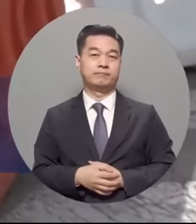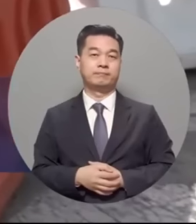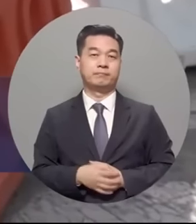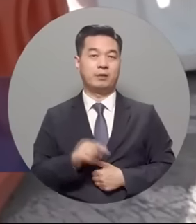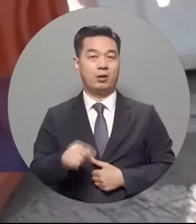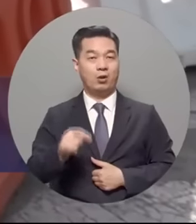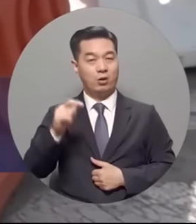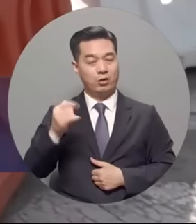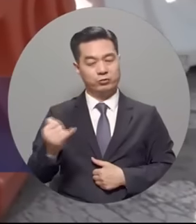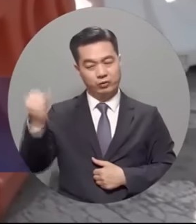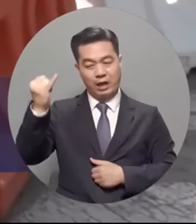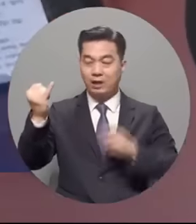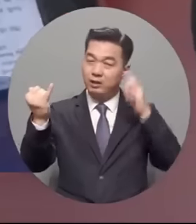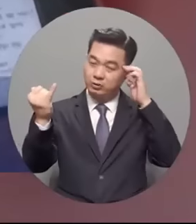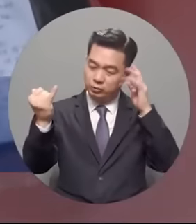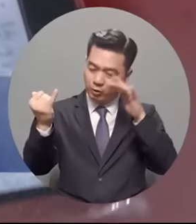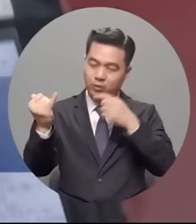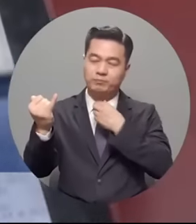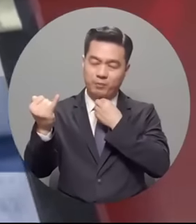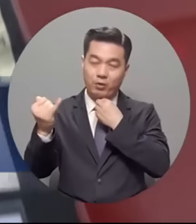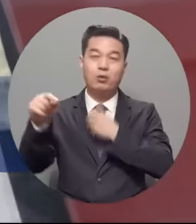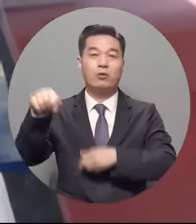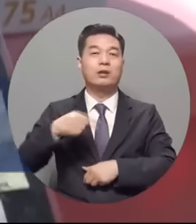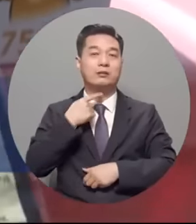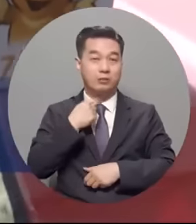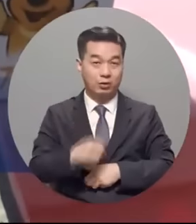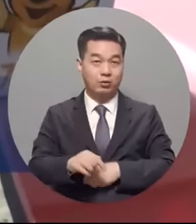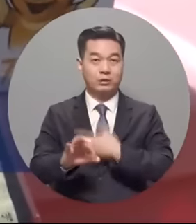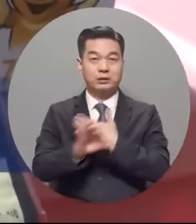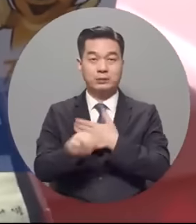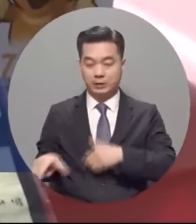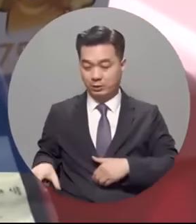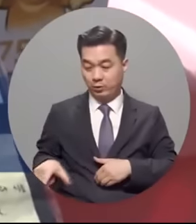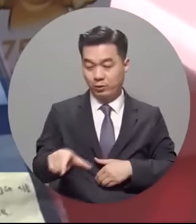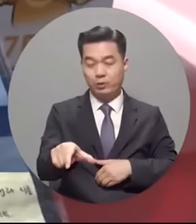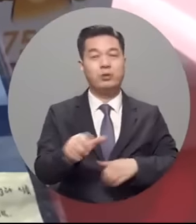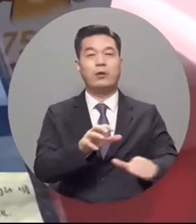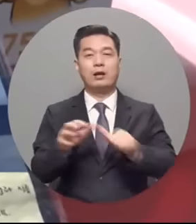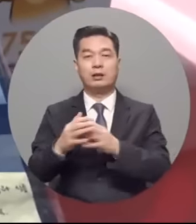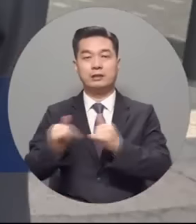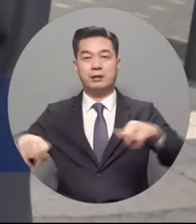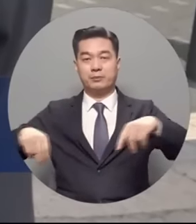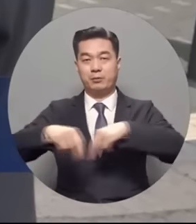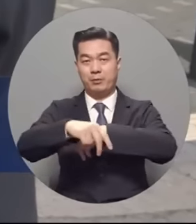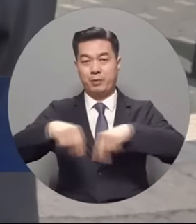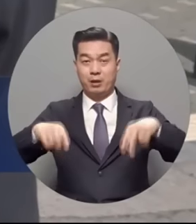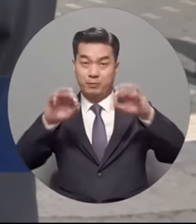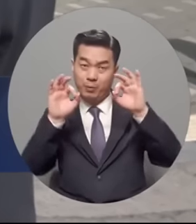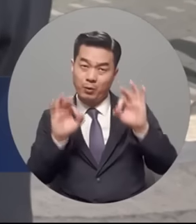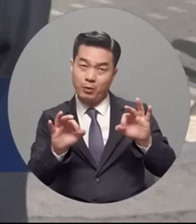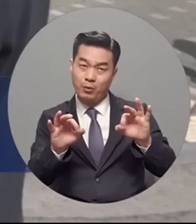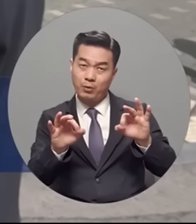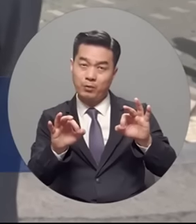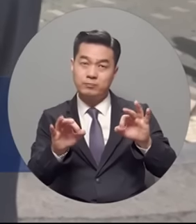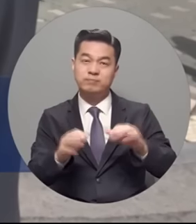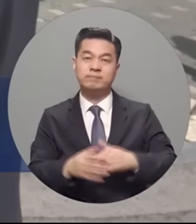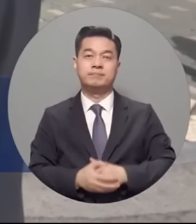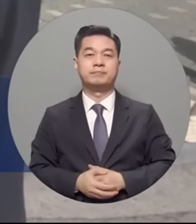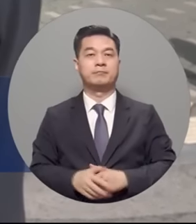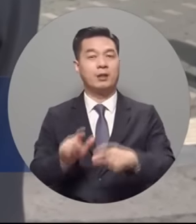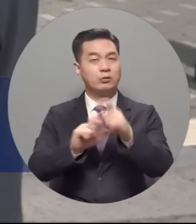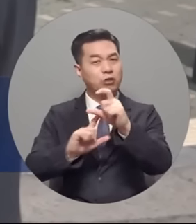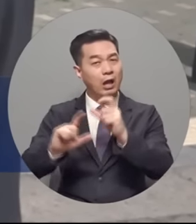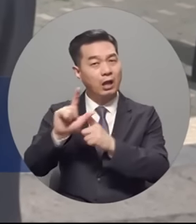추모하고자 와서 여기 왔었고 이제 임시 보행로 활용해서 사람들이 왔다 갔다 하는 걸 보고 추가적으로